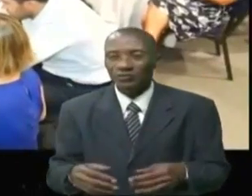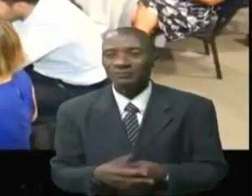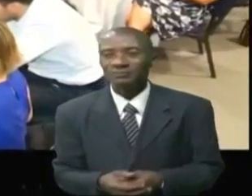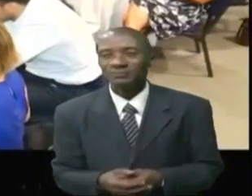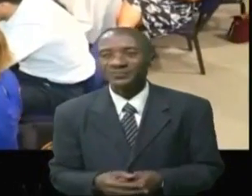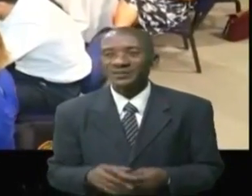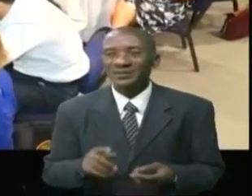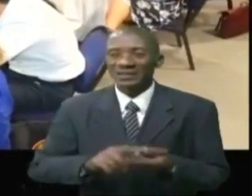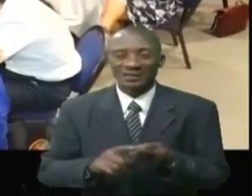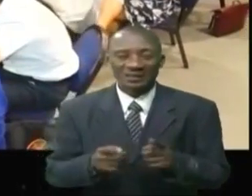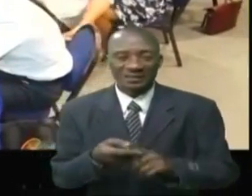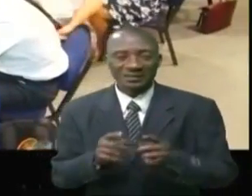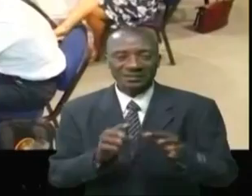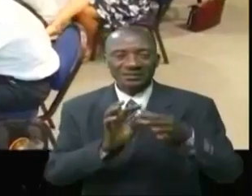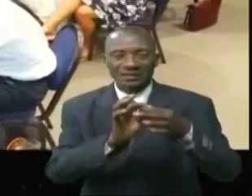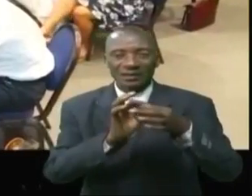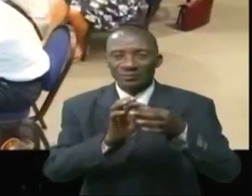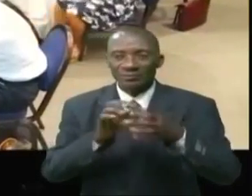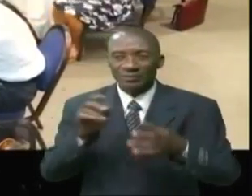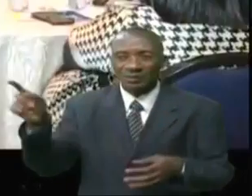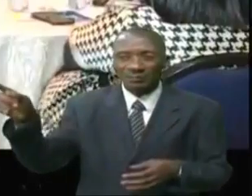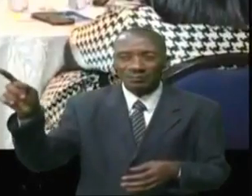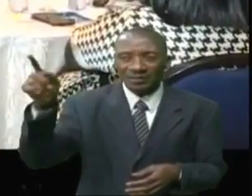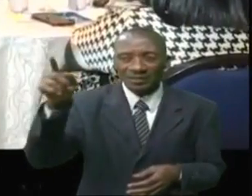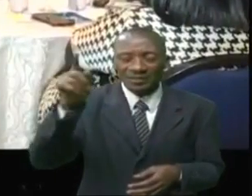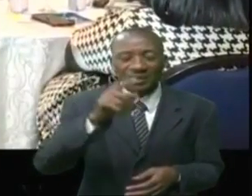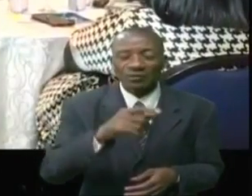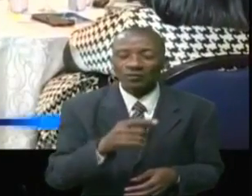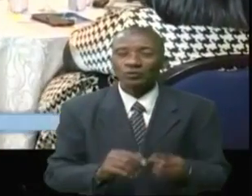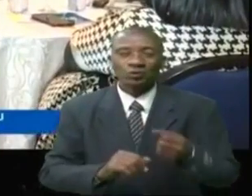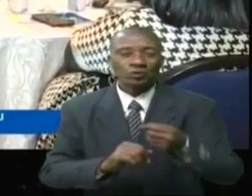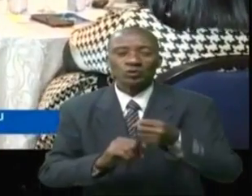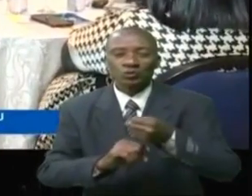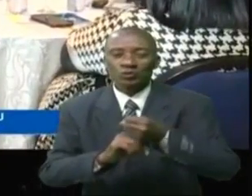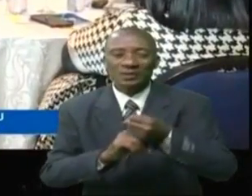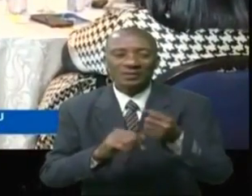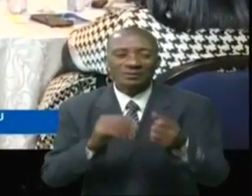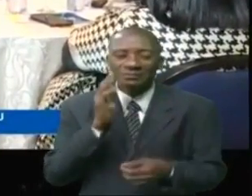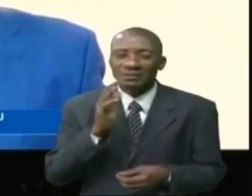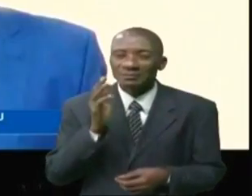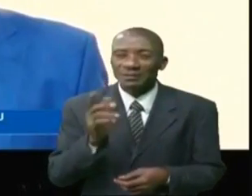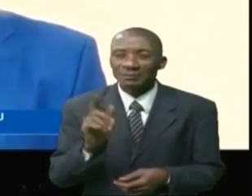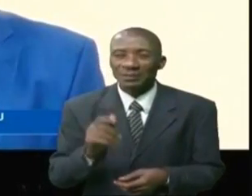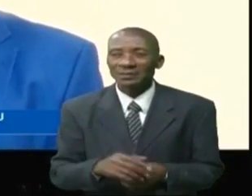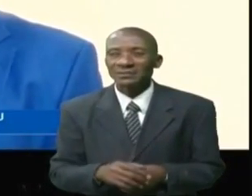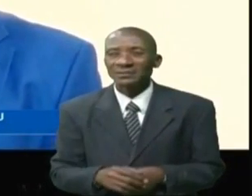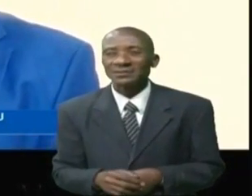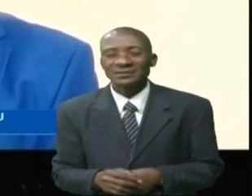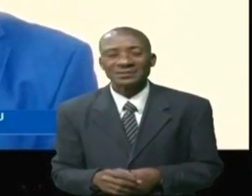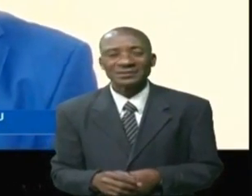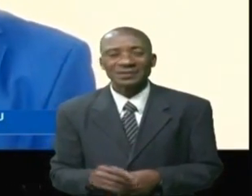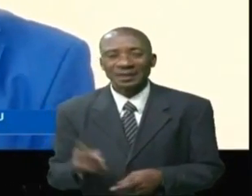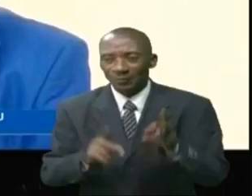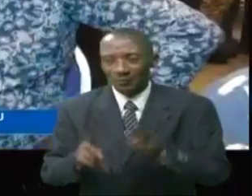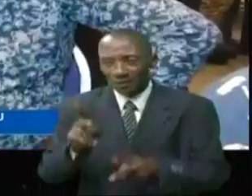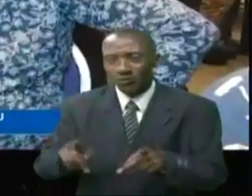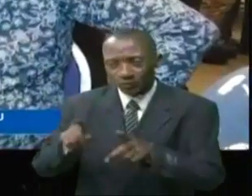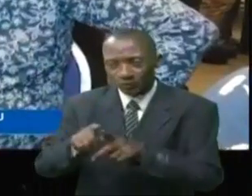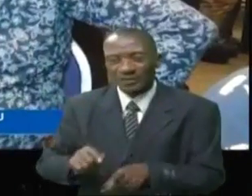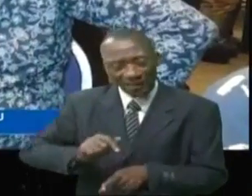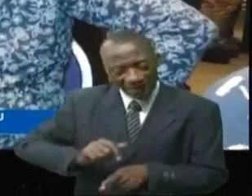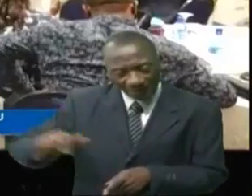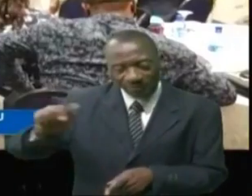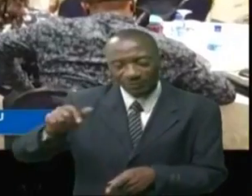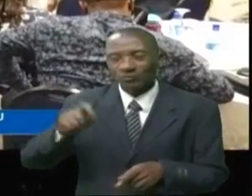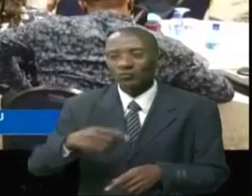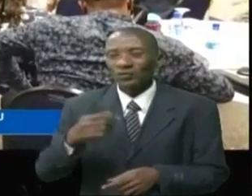partenaires traditionnels sont aujourd'hui confrontés à un déficit de financement qui pourrait compromettre leur contribution aux